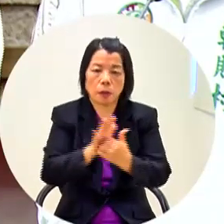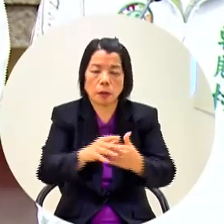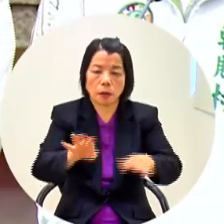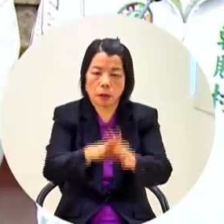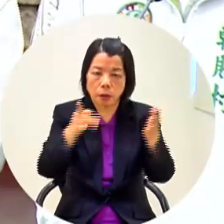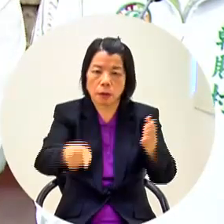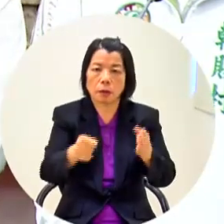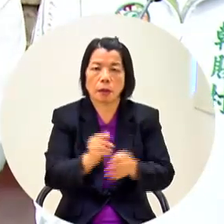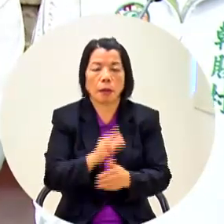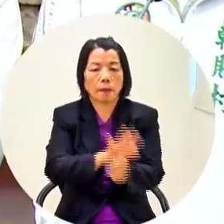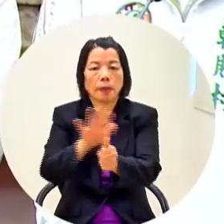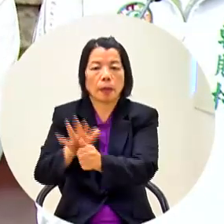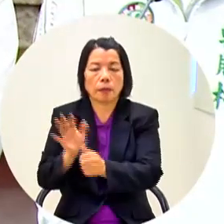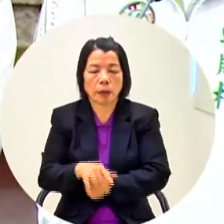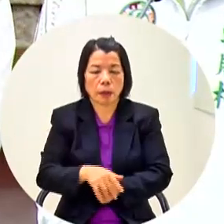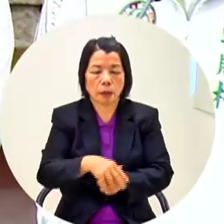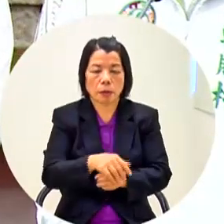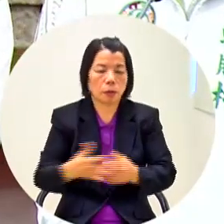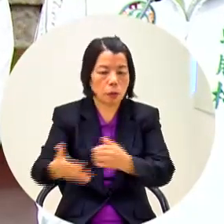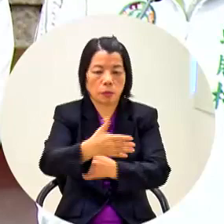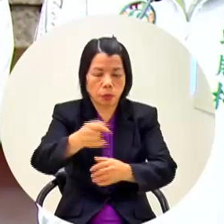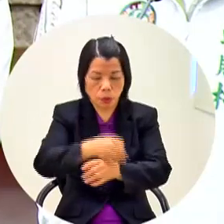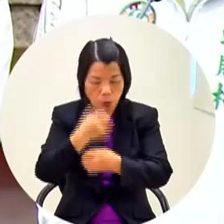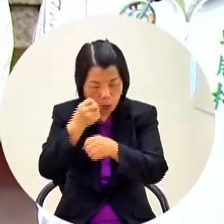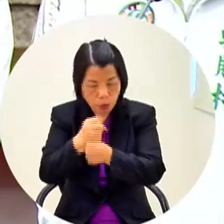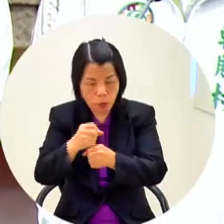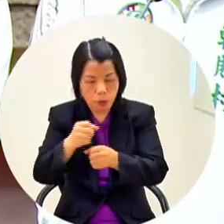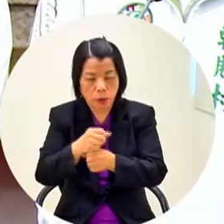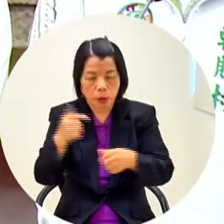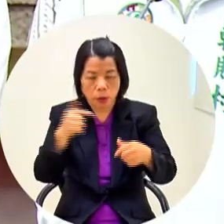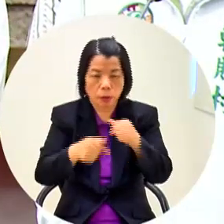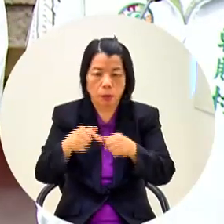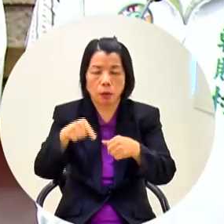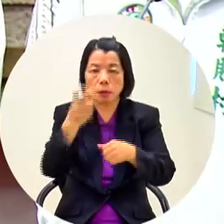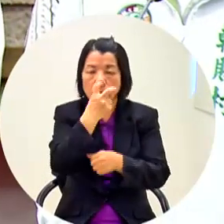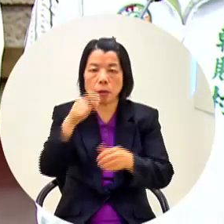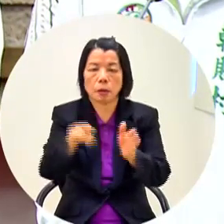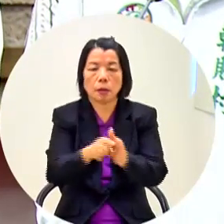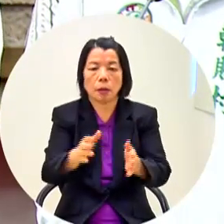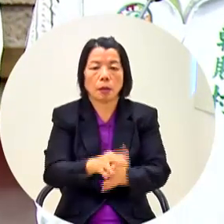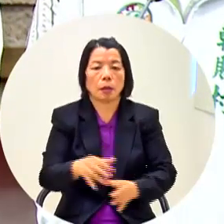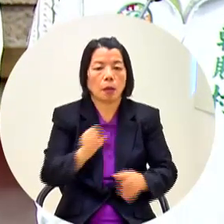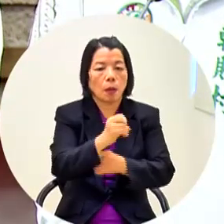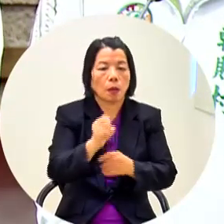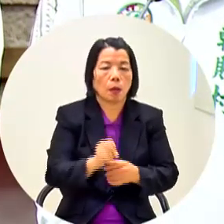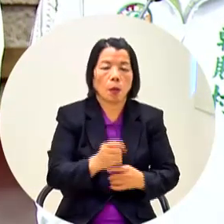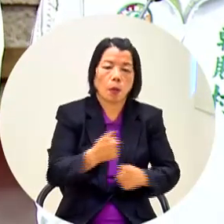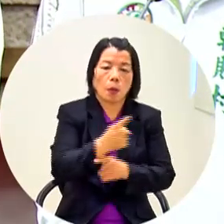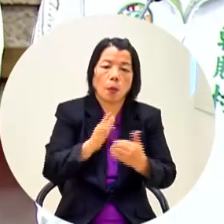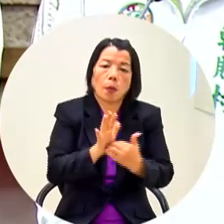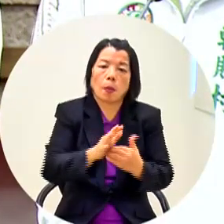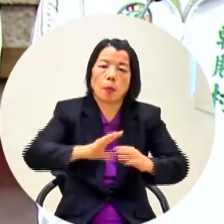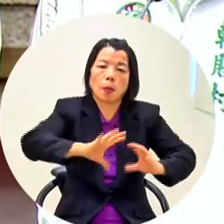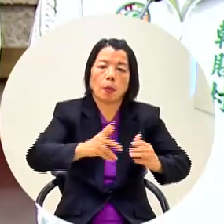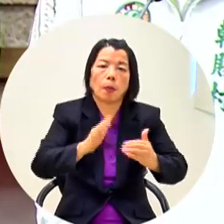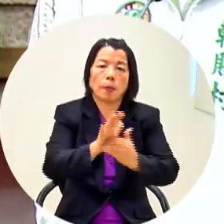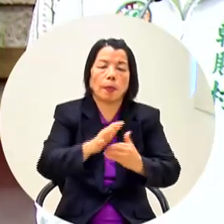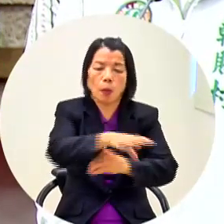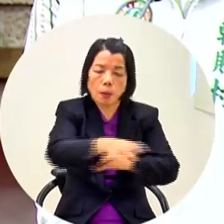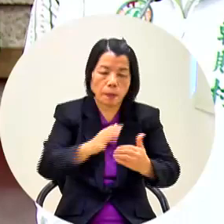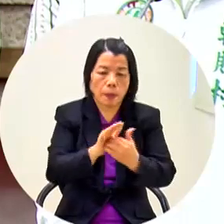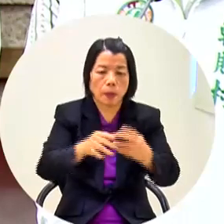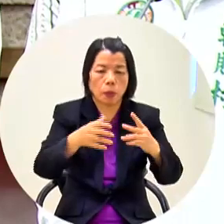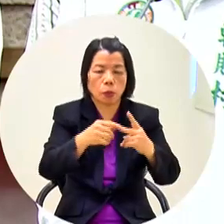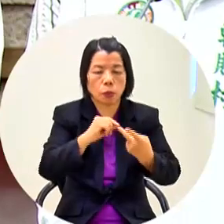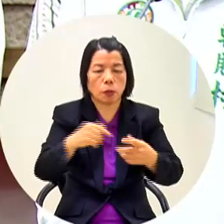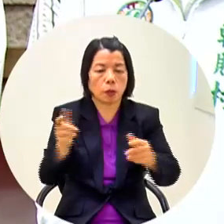面帮他们做一次裁剪。另外，环保局、警察局、民政局、社会局、海洋局，第一线所